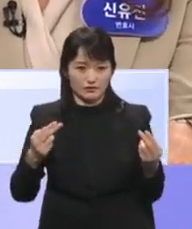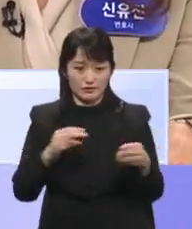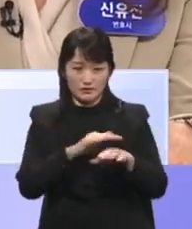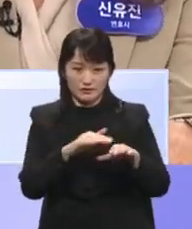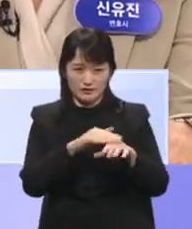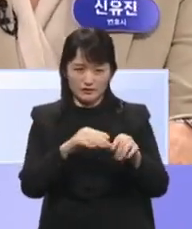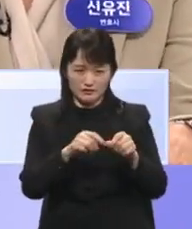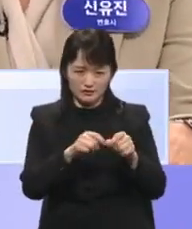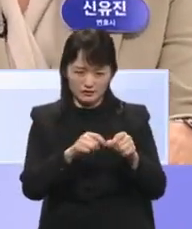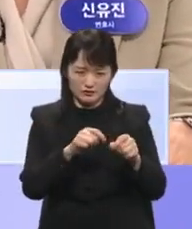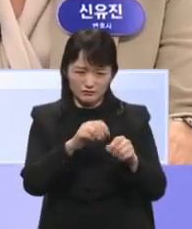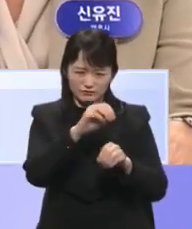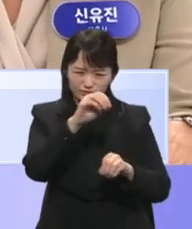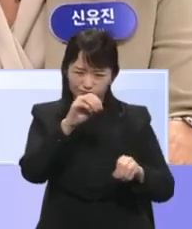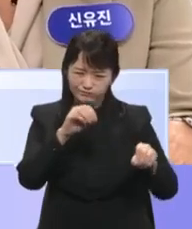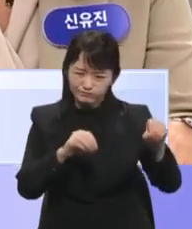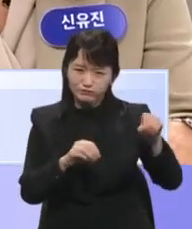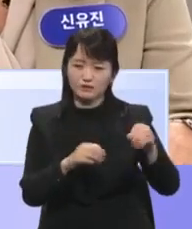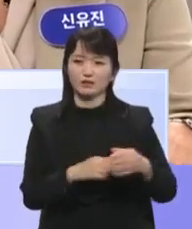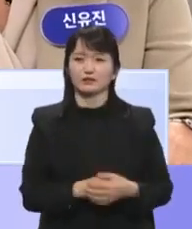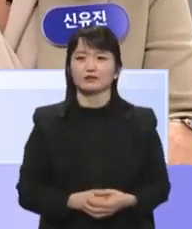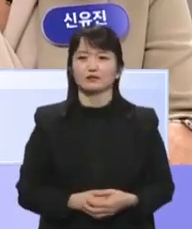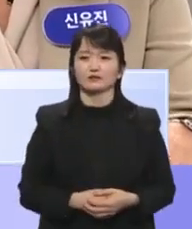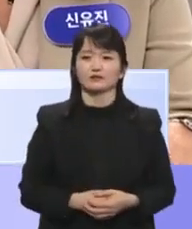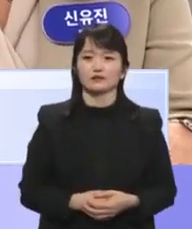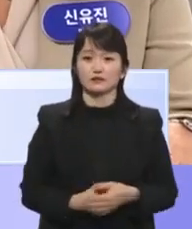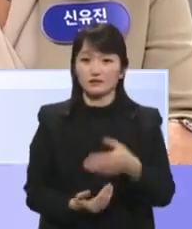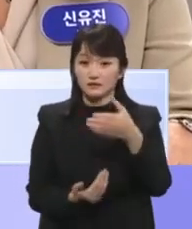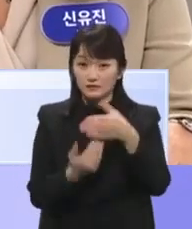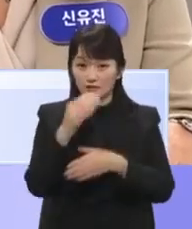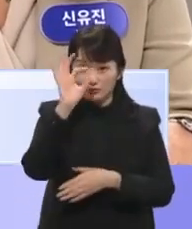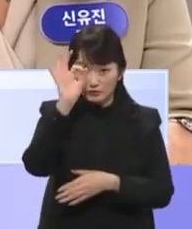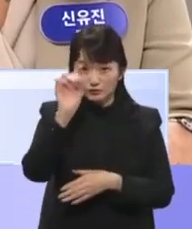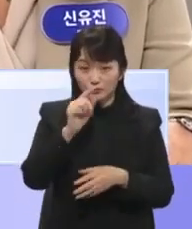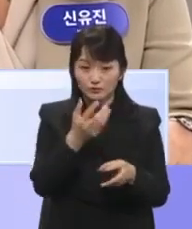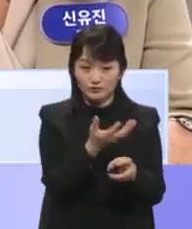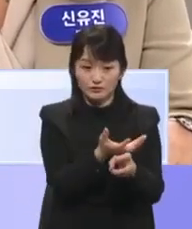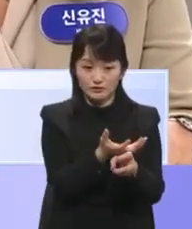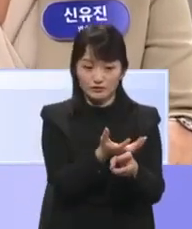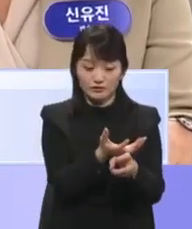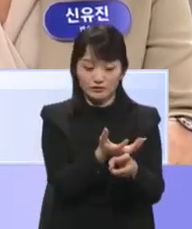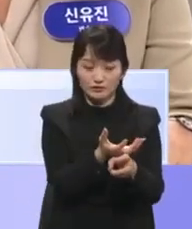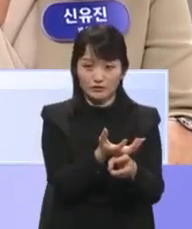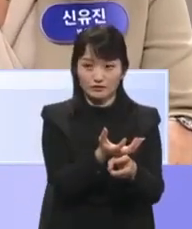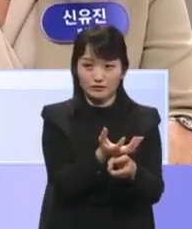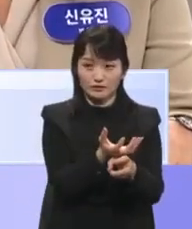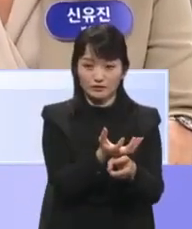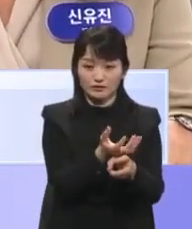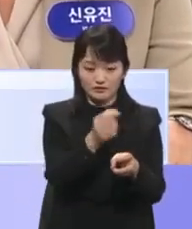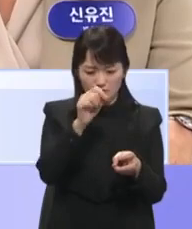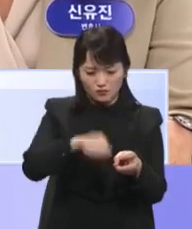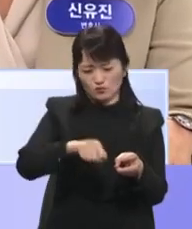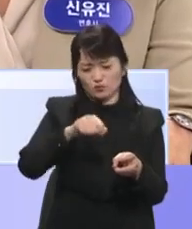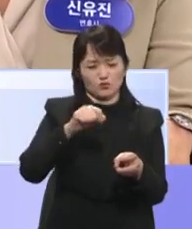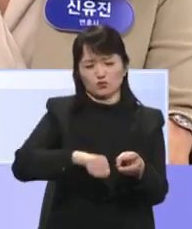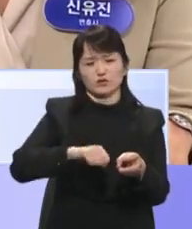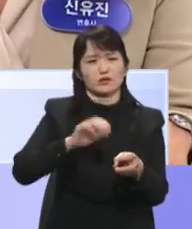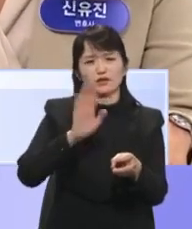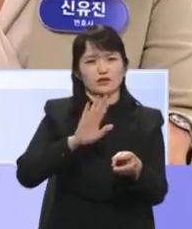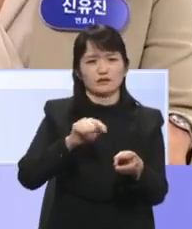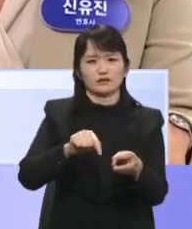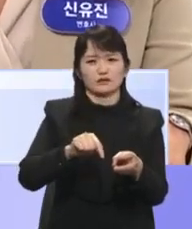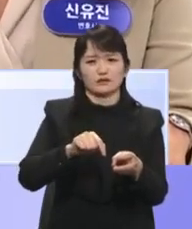무엇보다 이게 이제이 사건 사고를 자세히 보 보시 면은이 적제함 레버를 어 고정하지 않았다이 고정